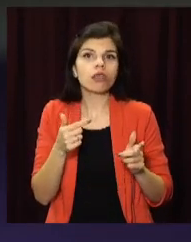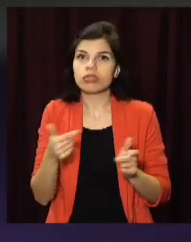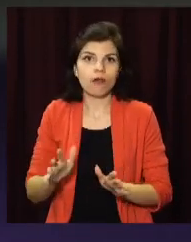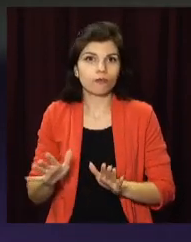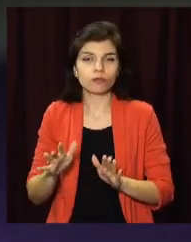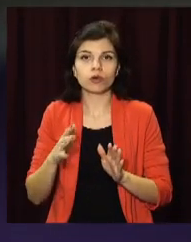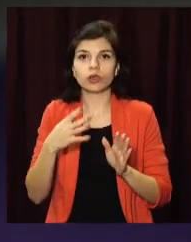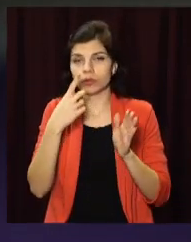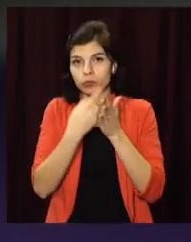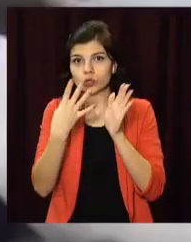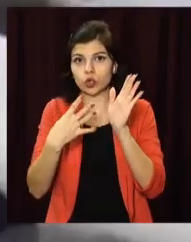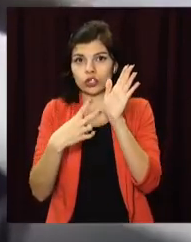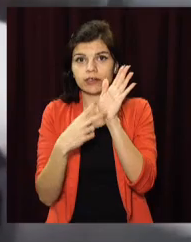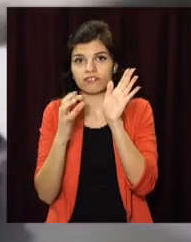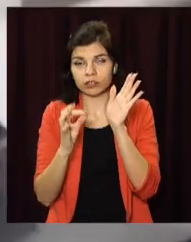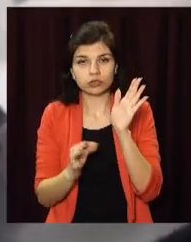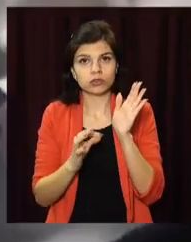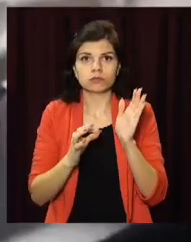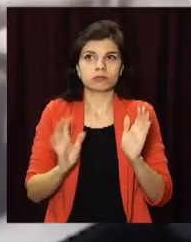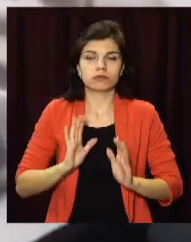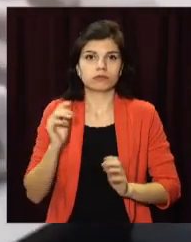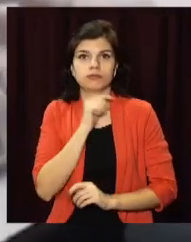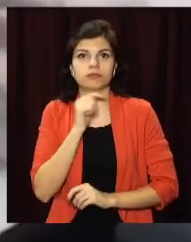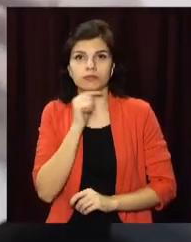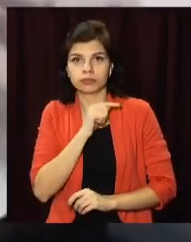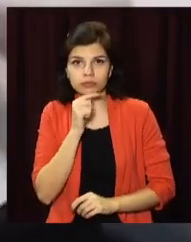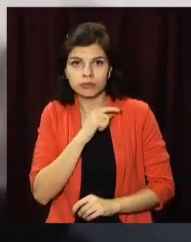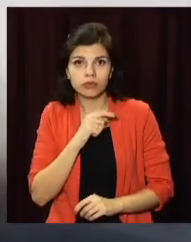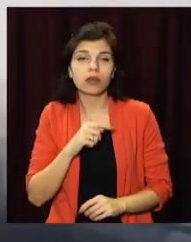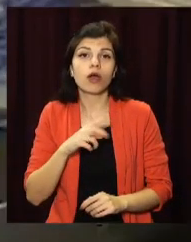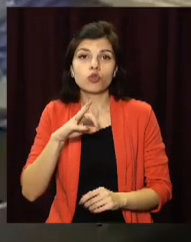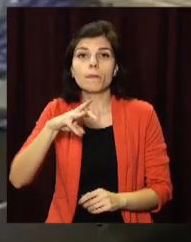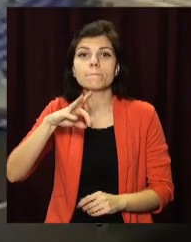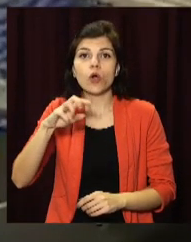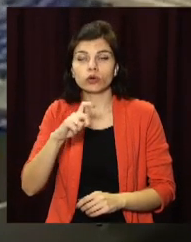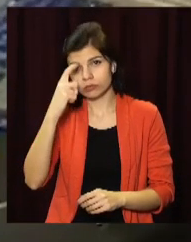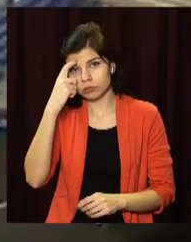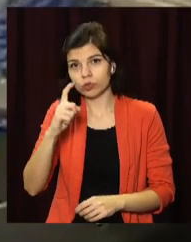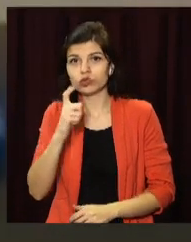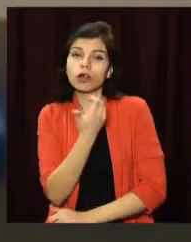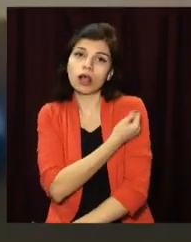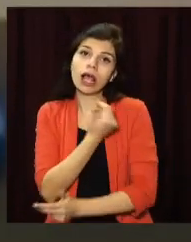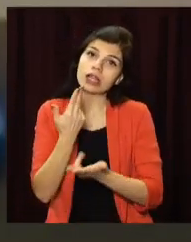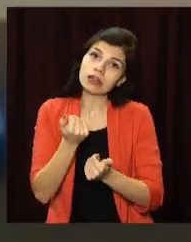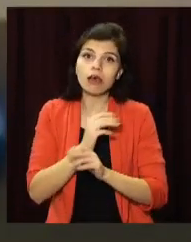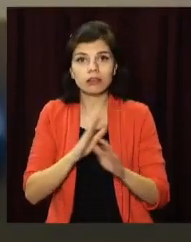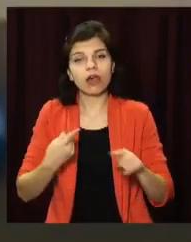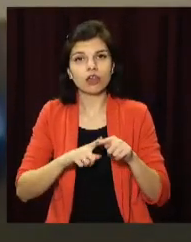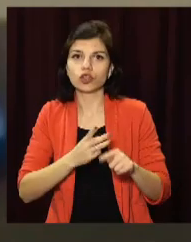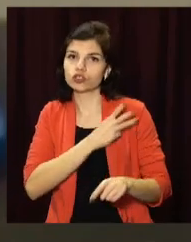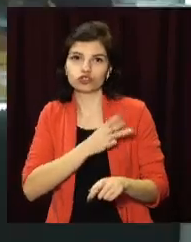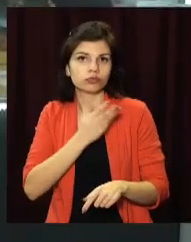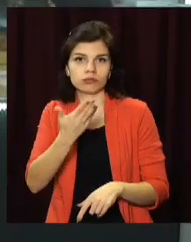понад 47%. Але поки, як неодноразово заявляли у МОЗ, вакцинуватися чи ні – справа добровільна.